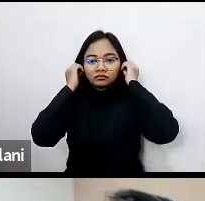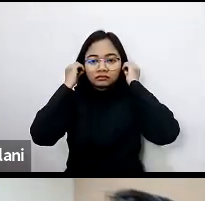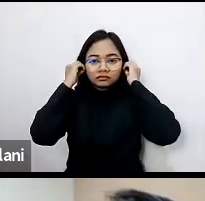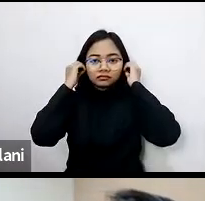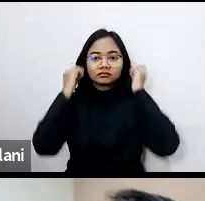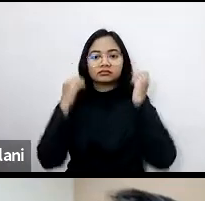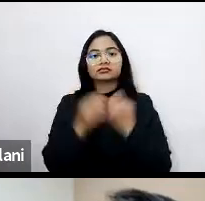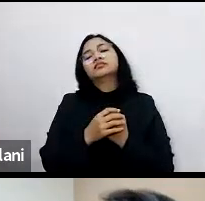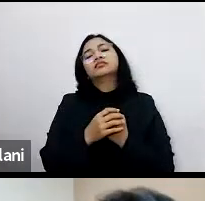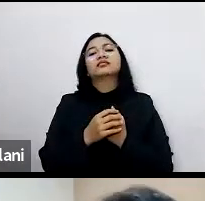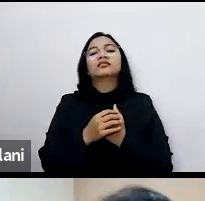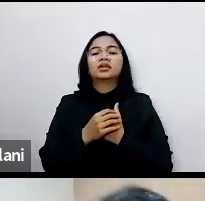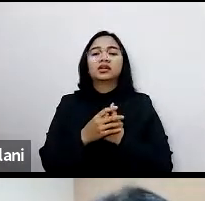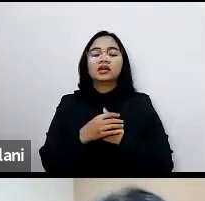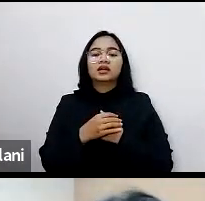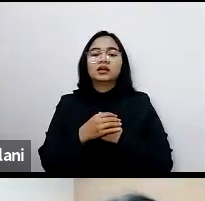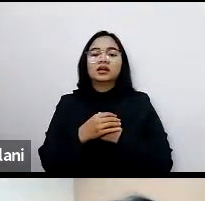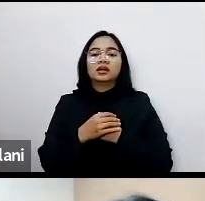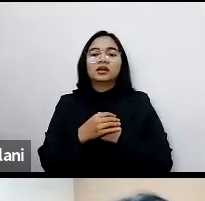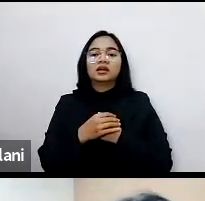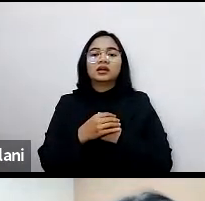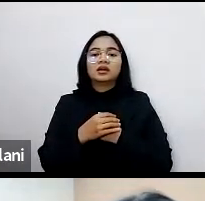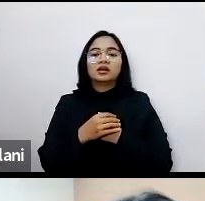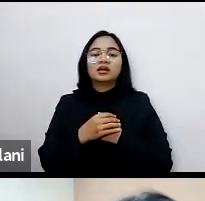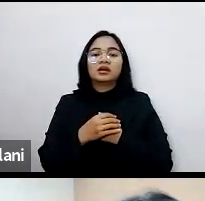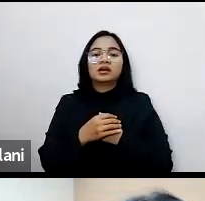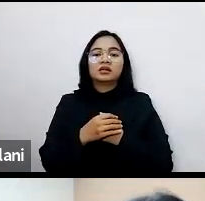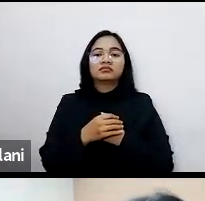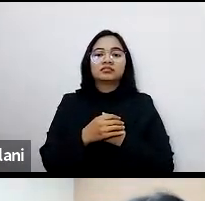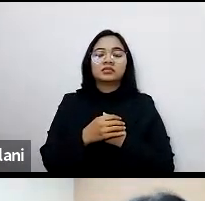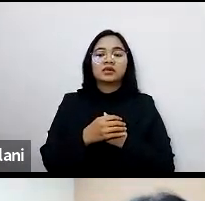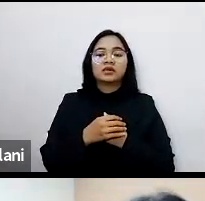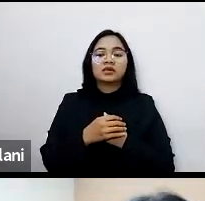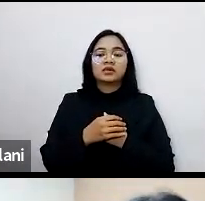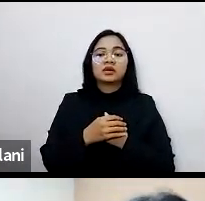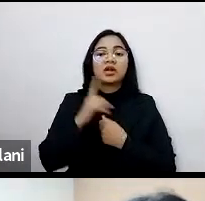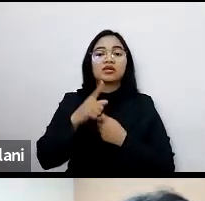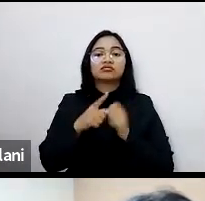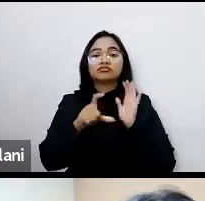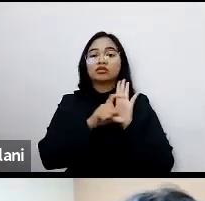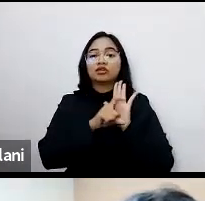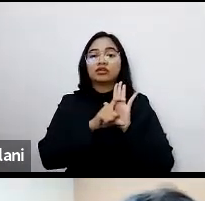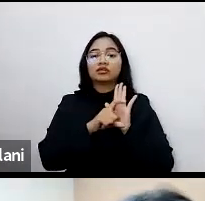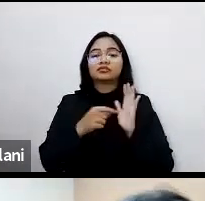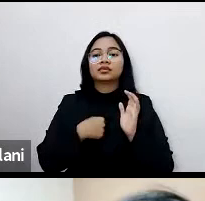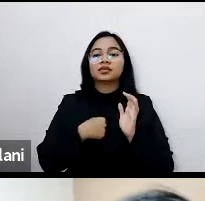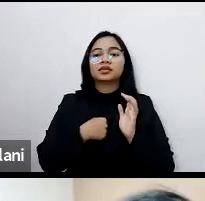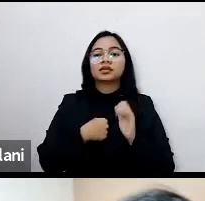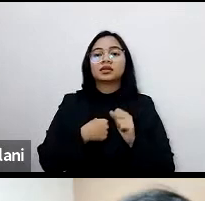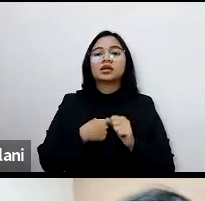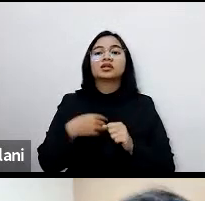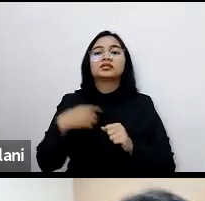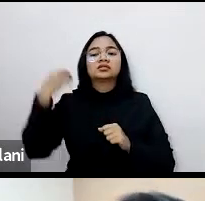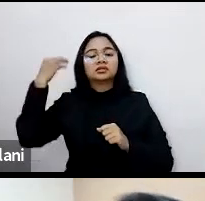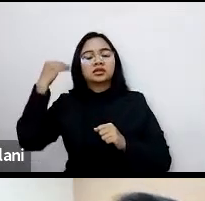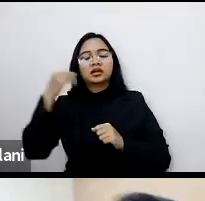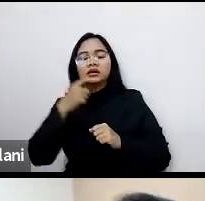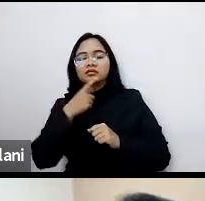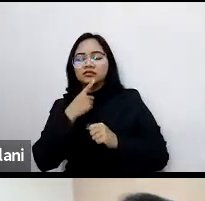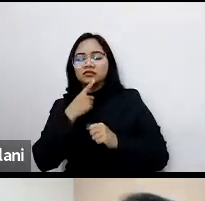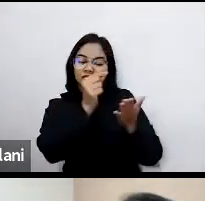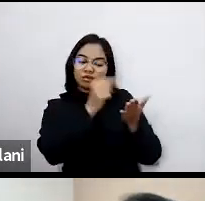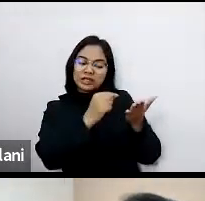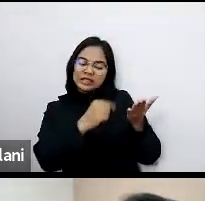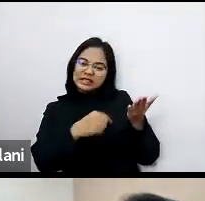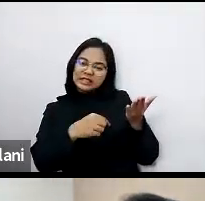sukses ya karena yaitu kalau misalnya yang saya sering saya tulis di FB gitu kadang-kadang agak lucu-lucu